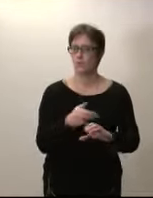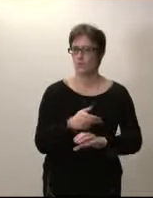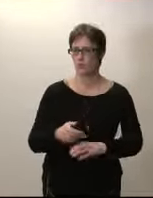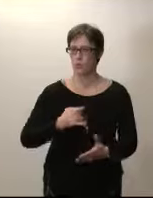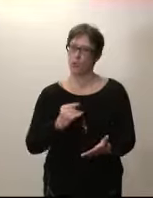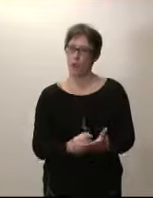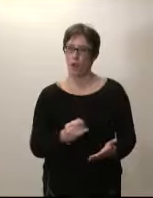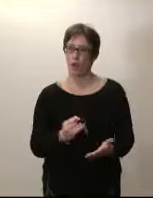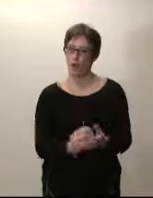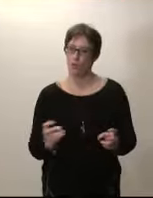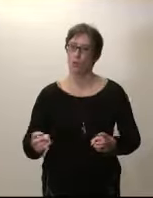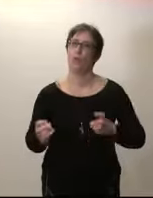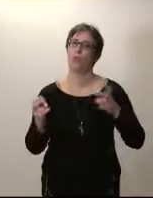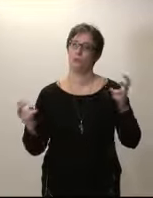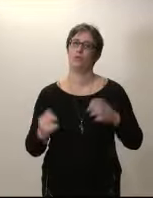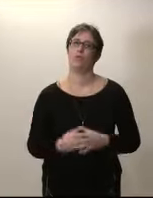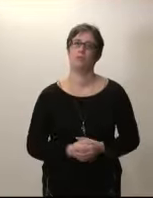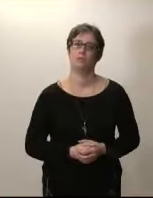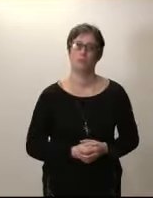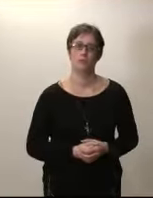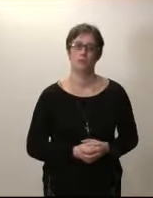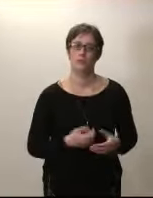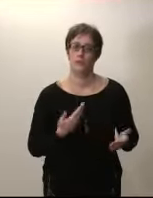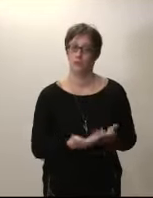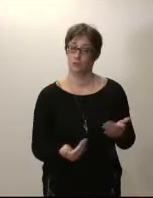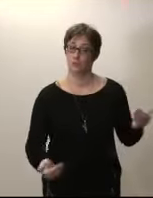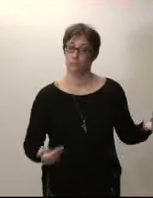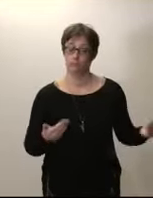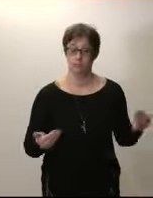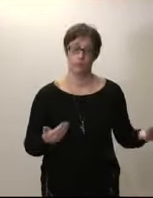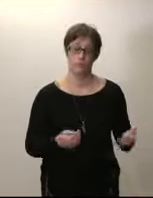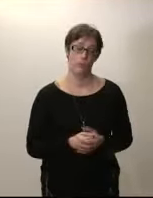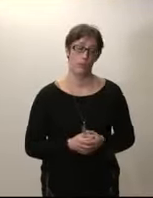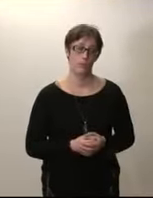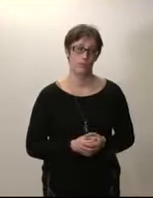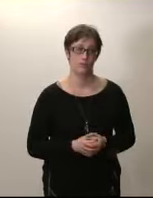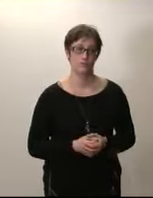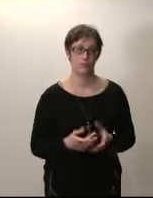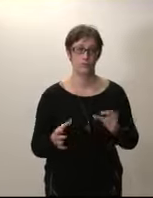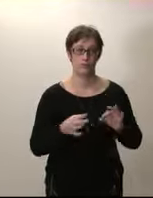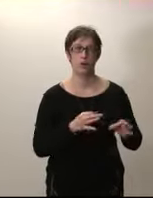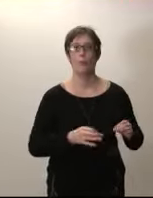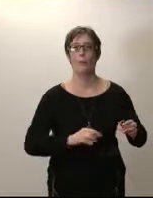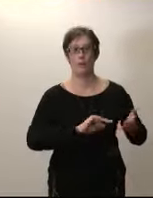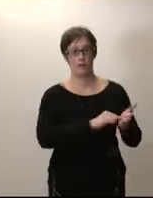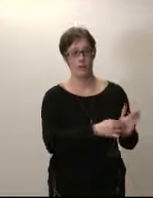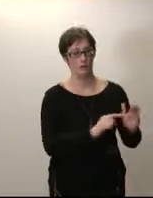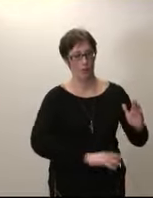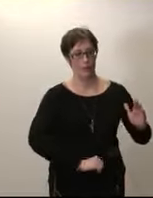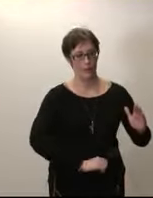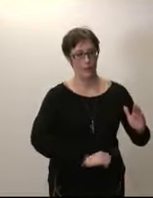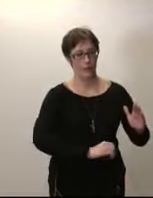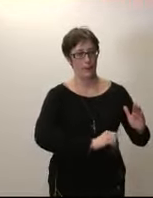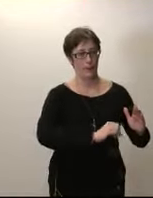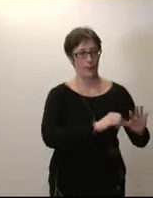C'est ce ratio, cette comparaison entre les deux. Vous avez fait le choix de la diminution massive de la dette de 6 millions d'euros en 2016